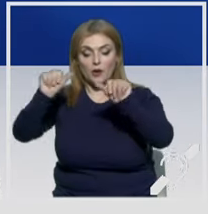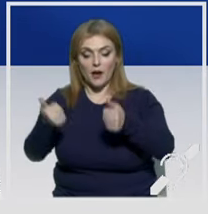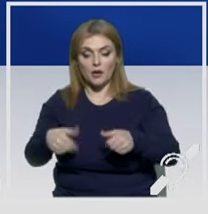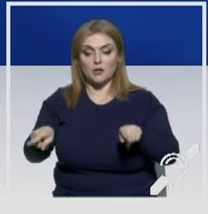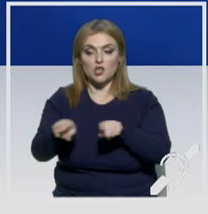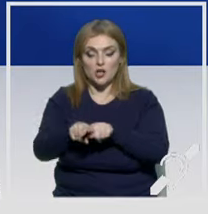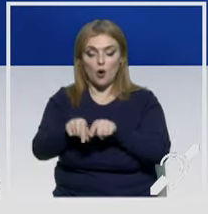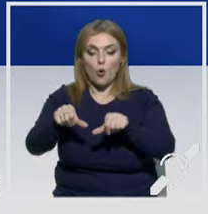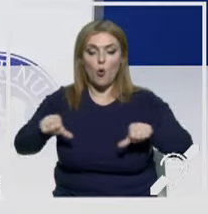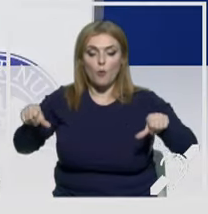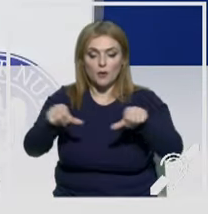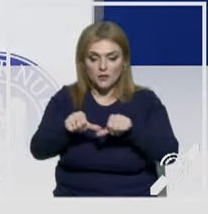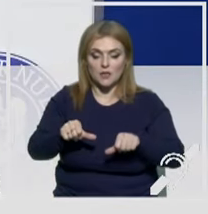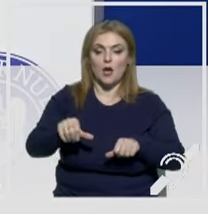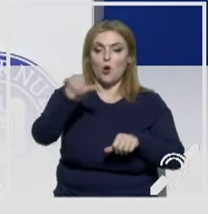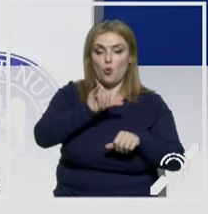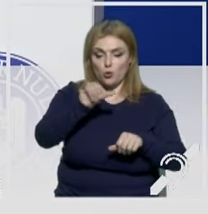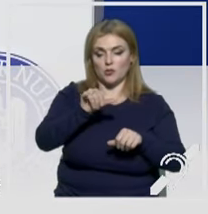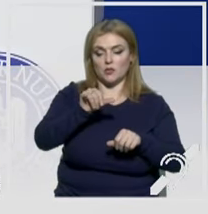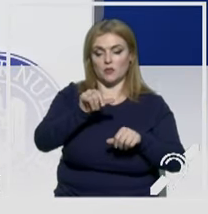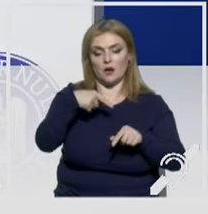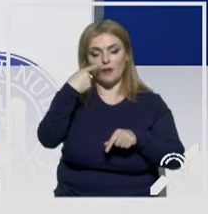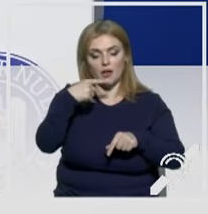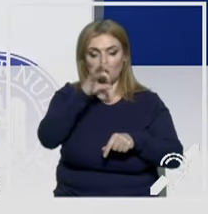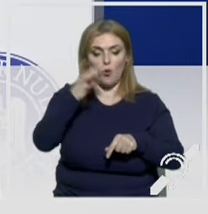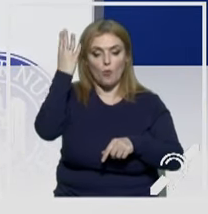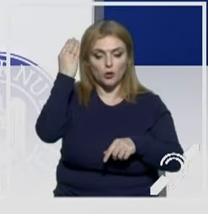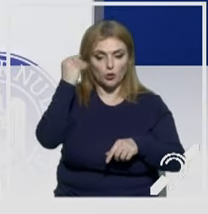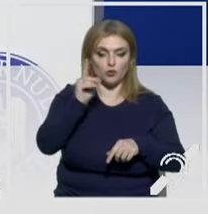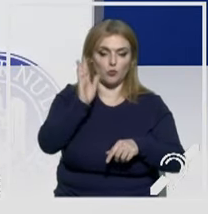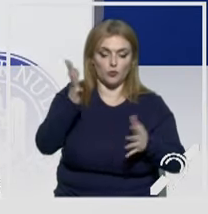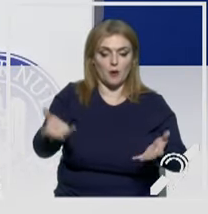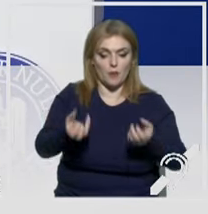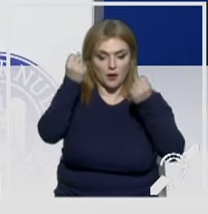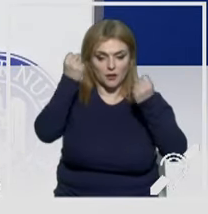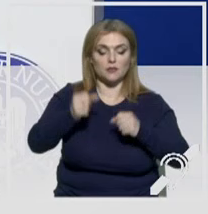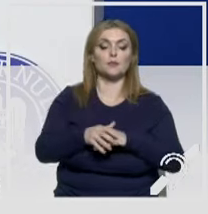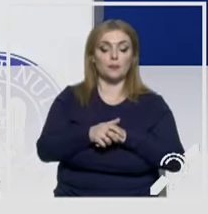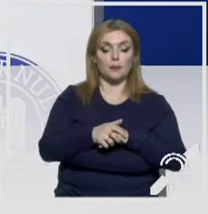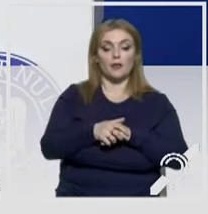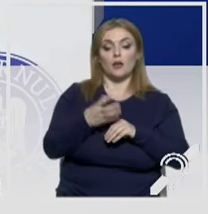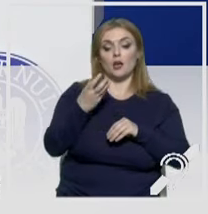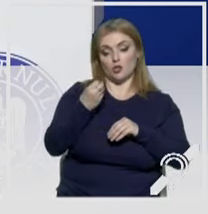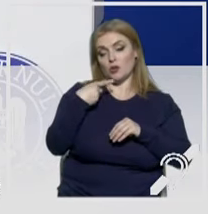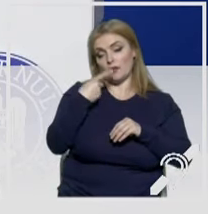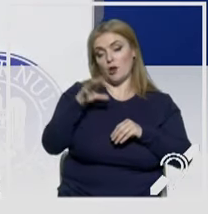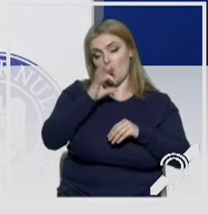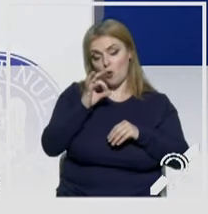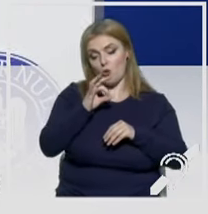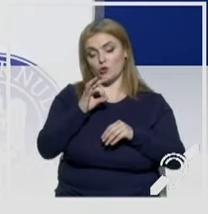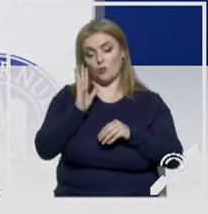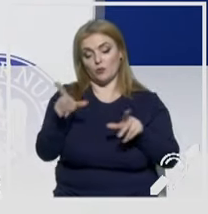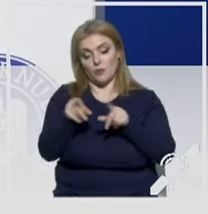Moldova, România și Ucraina. Ambii oficiali au reiterat importanța securizării viitorului european al Republicii Moldova prin